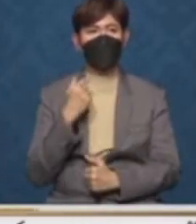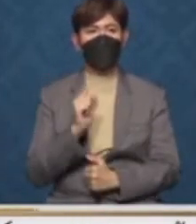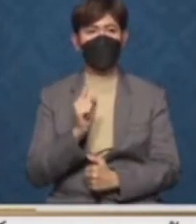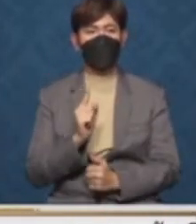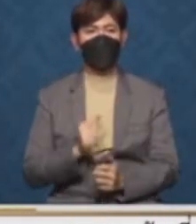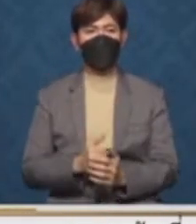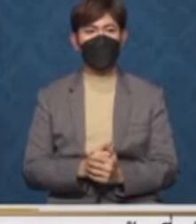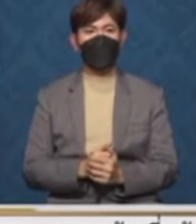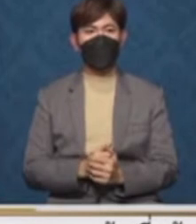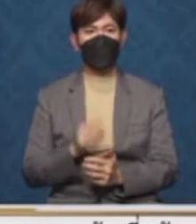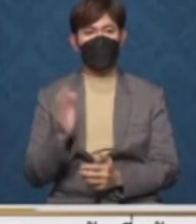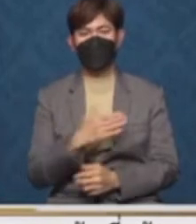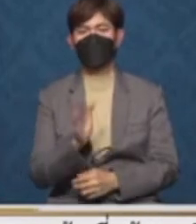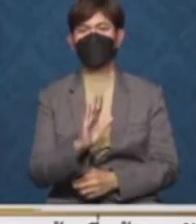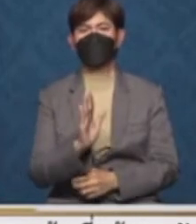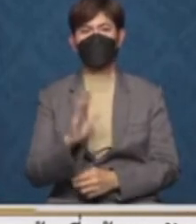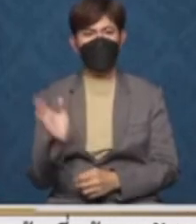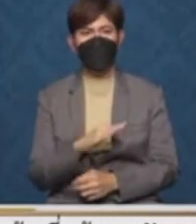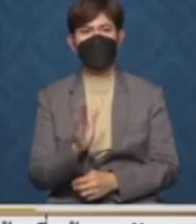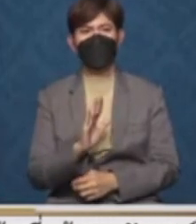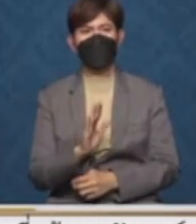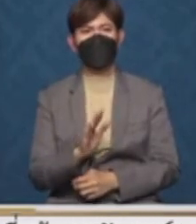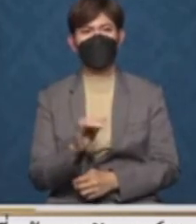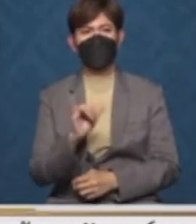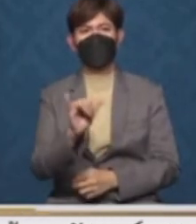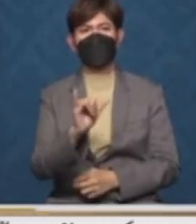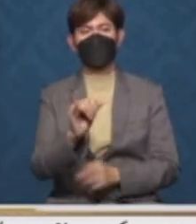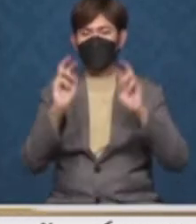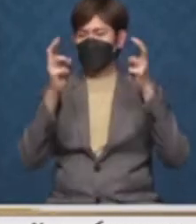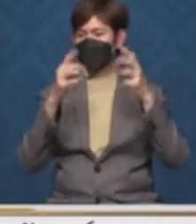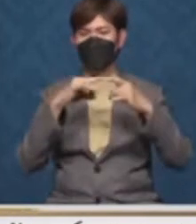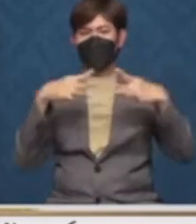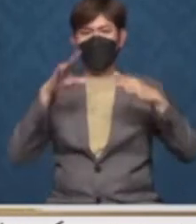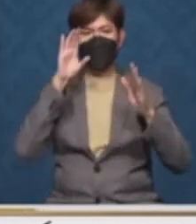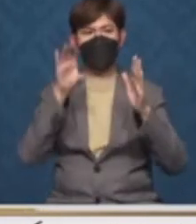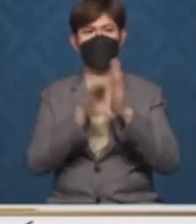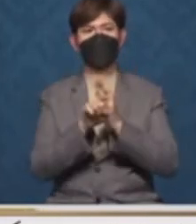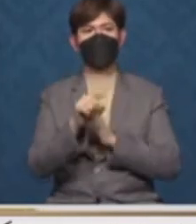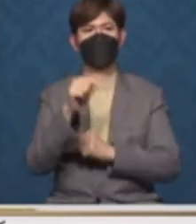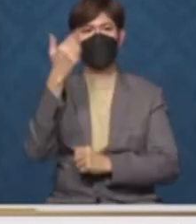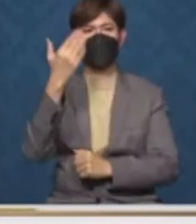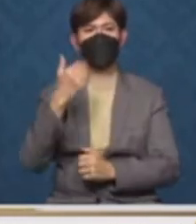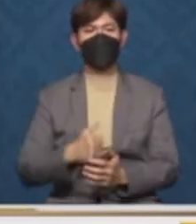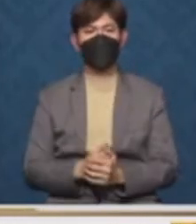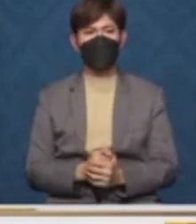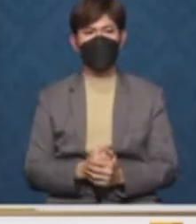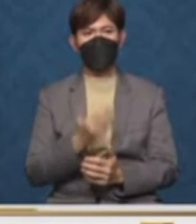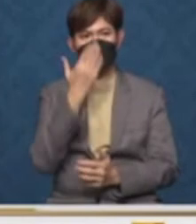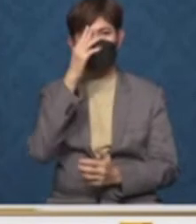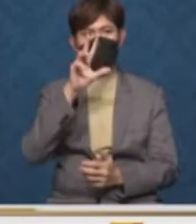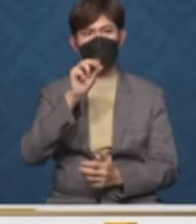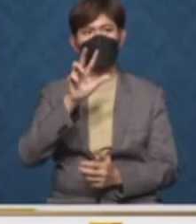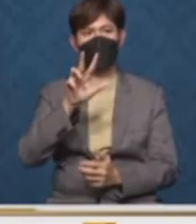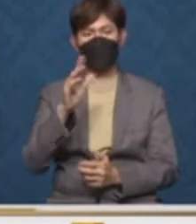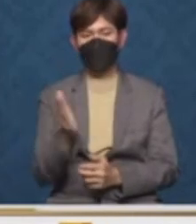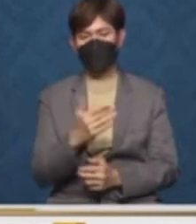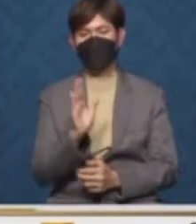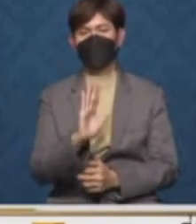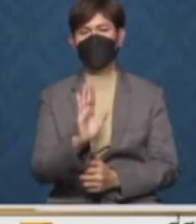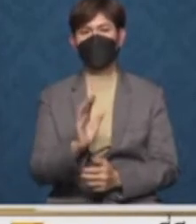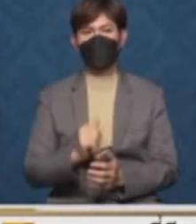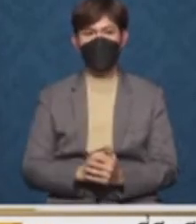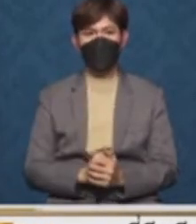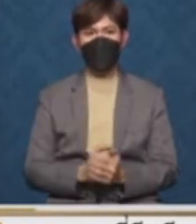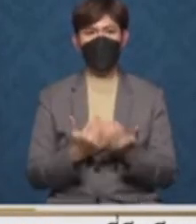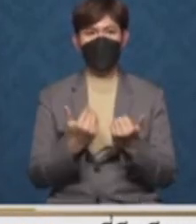ะครับอย่าเพิ่งไปดิอย่าเพิ่งไปดิอย่าเพิ่งไปบิดาแห่งเรือดำน้ำดิเอารูปเสียไอ้หน้า33ก่อนอย่าเร็วไป